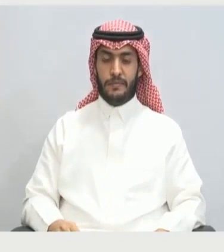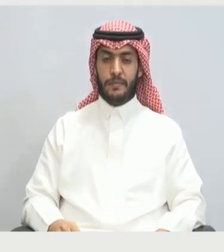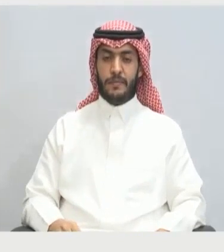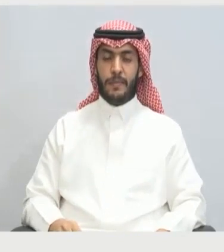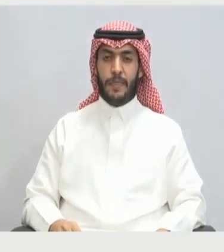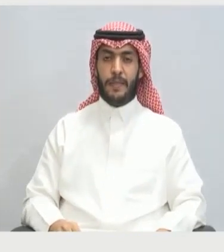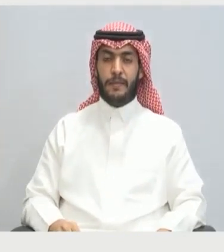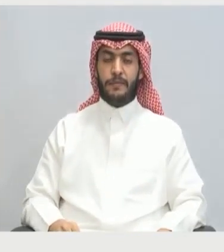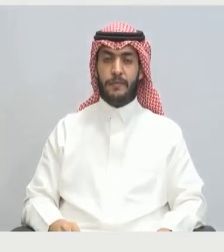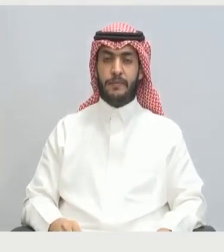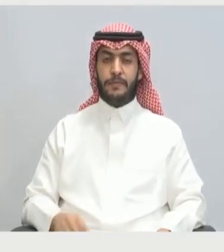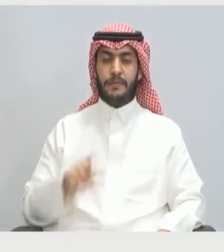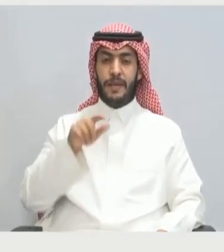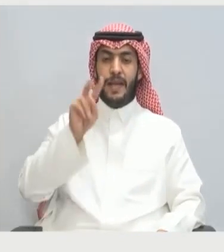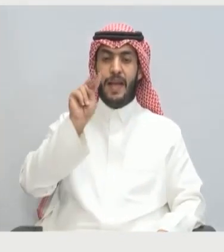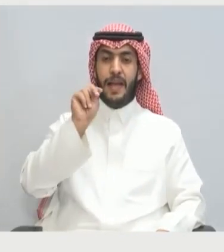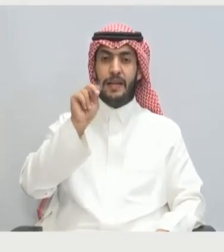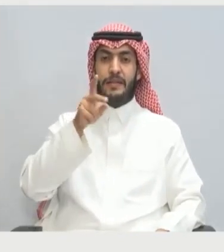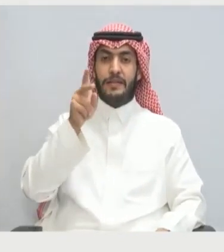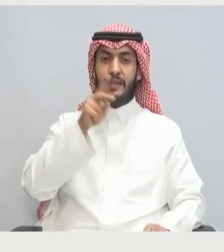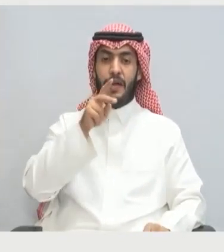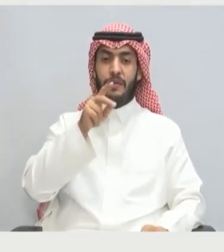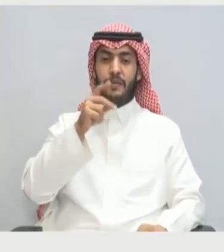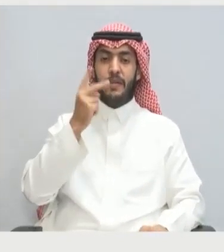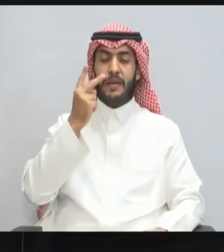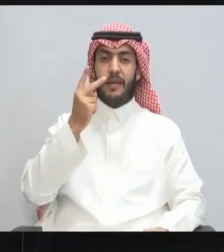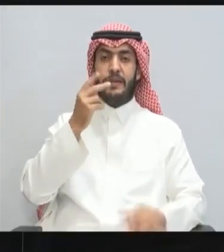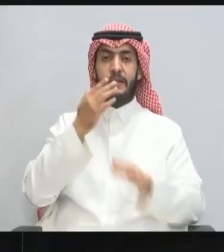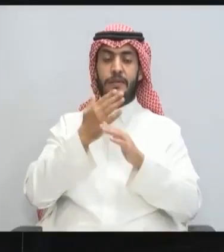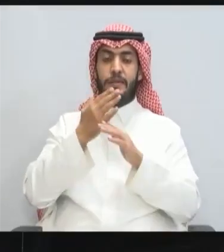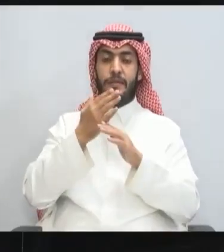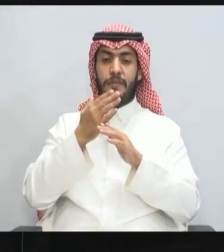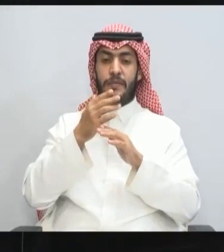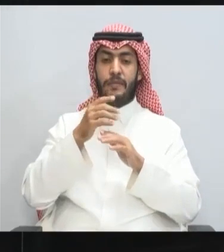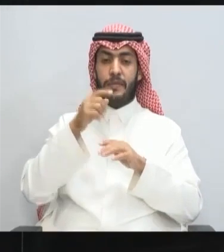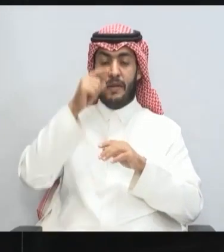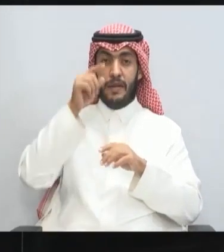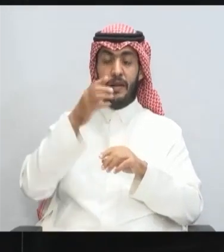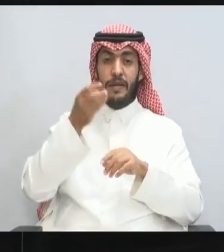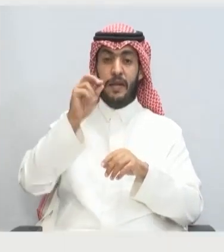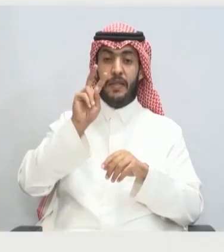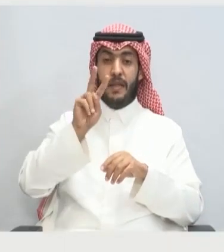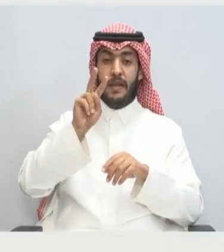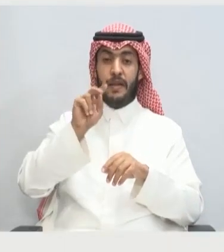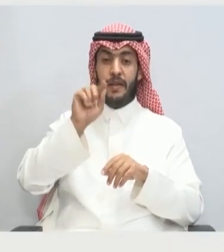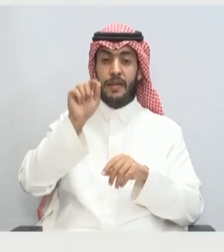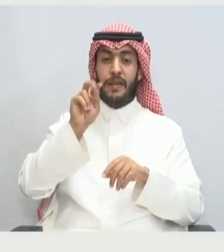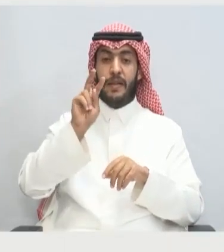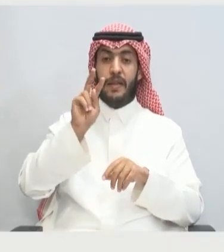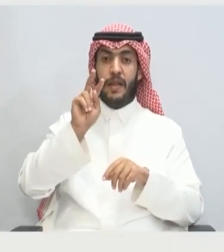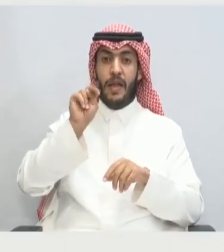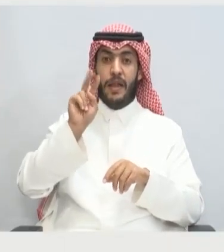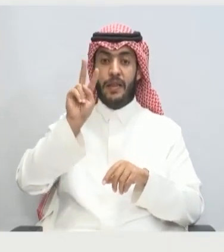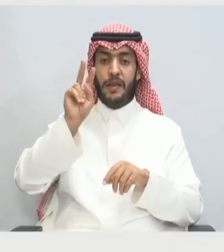اذا سنقول ان ال n عباره عن اين لماذا اثنين عندما ارفع الاثنين للاس اثنين